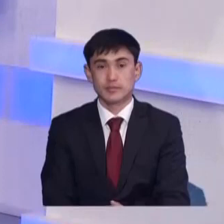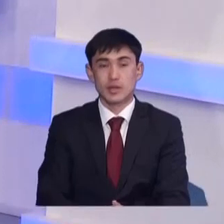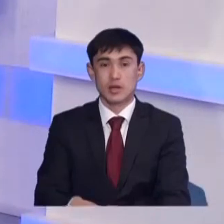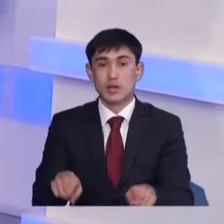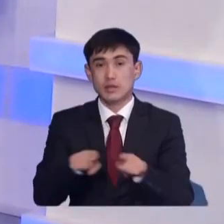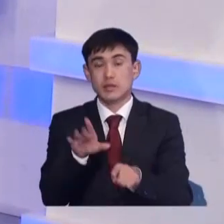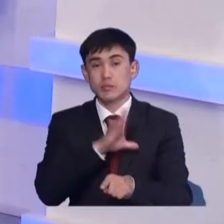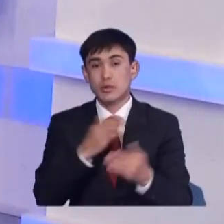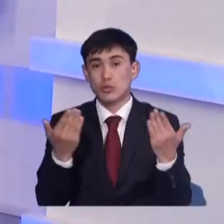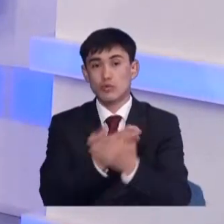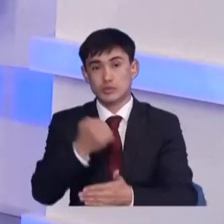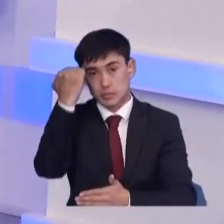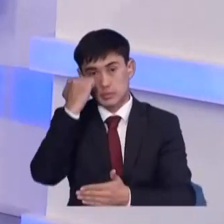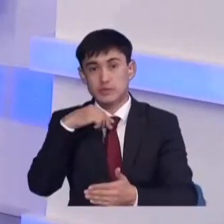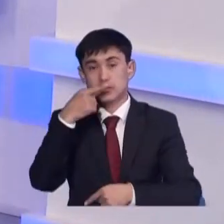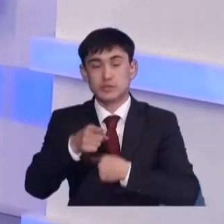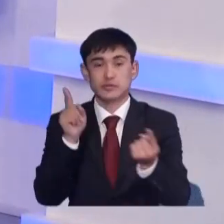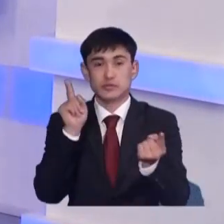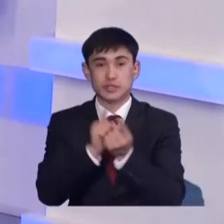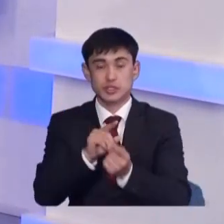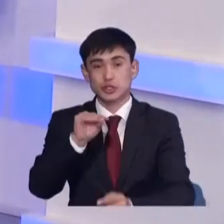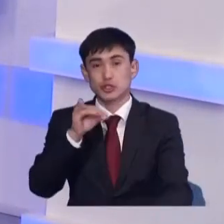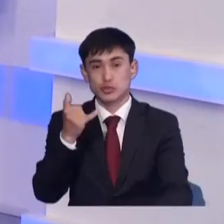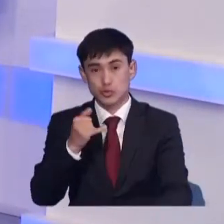Таким был день сегодняшний глазами наших корреспондентов. До следующих